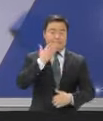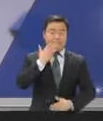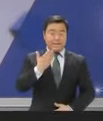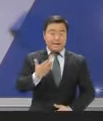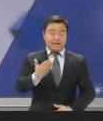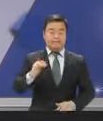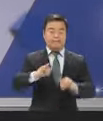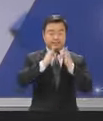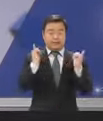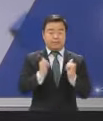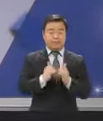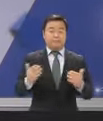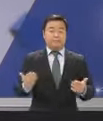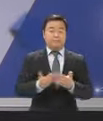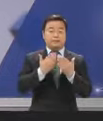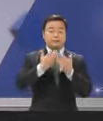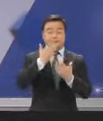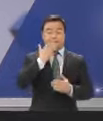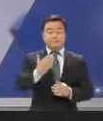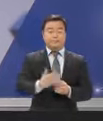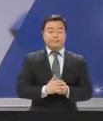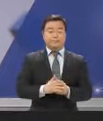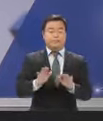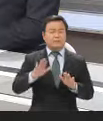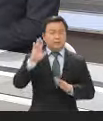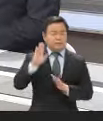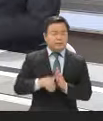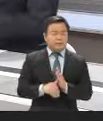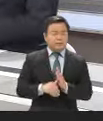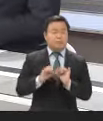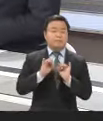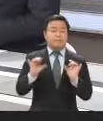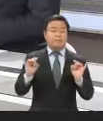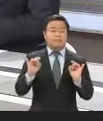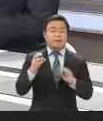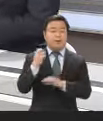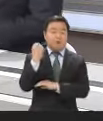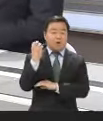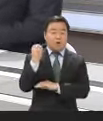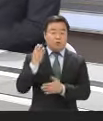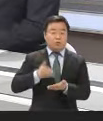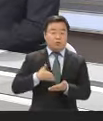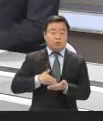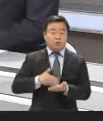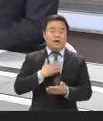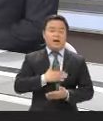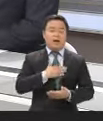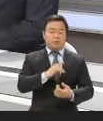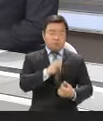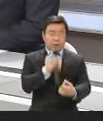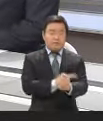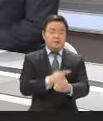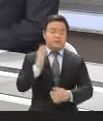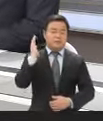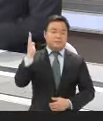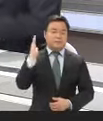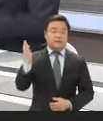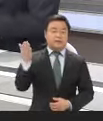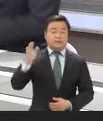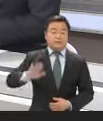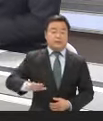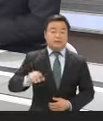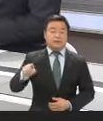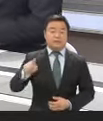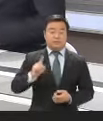길로 가는 길이 될 겁니다. 그렇죠. 그러니까 이런 일이 생길 때마다 사실 언론에서는 뭐 알 권리다, 뭐 국민 알 권리다 이런 얘기를 방금 얘기하신 대로 하지만 사실